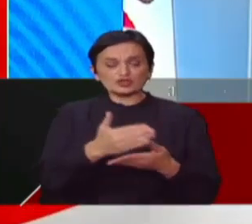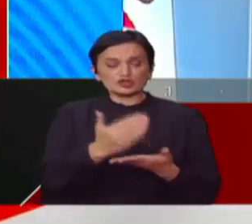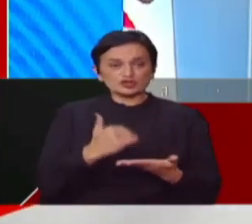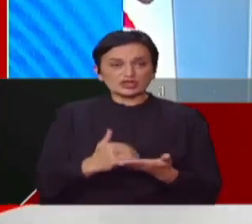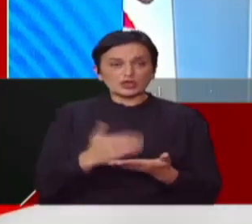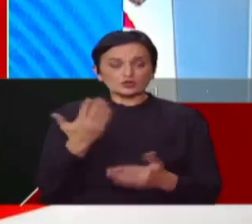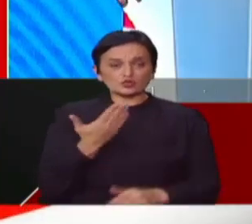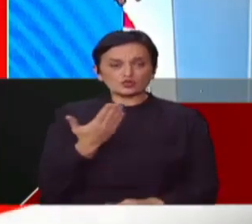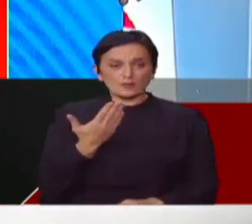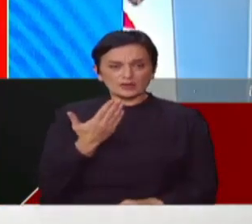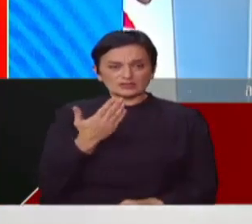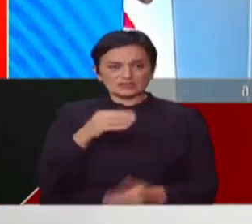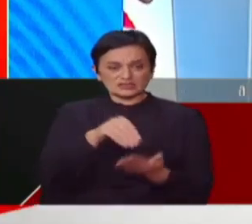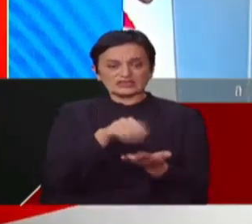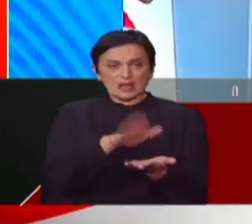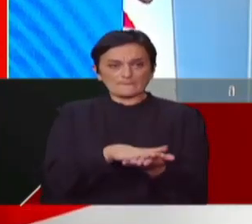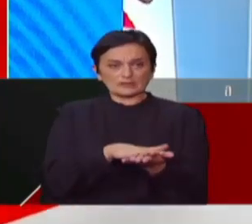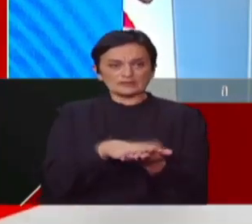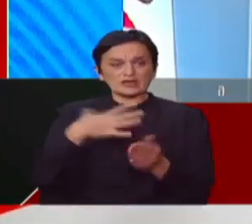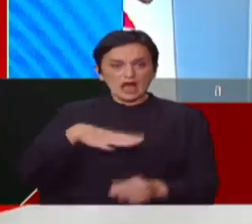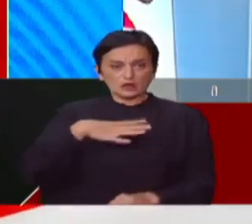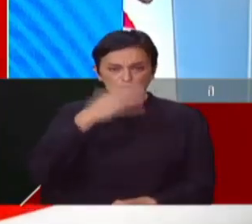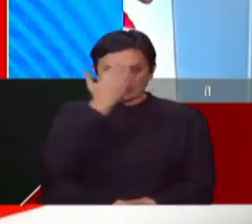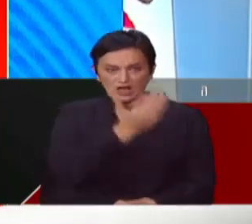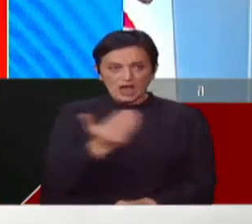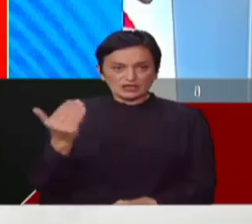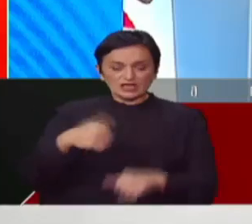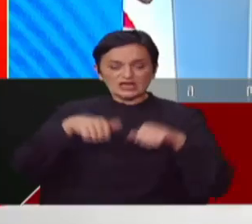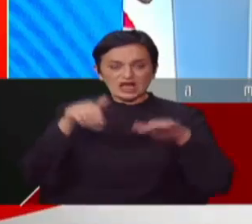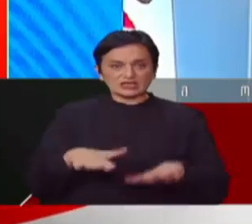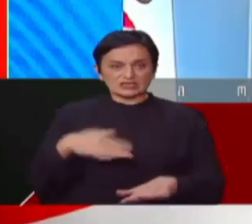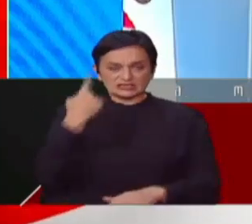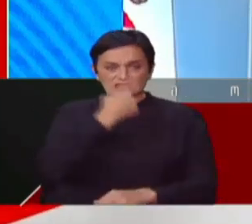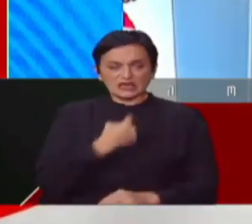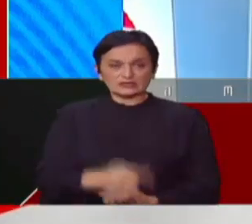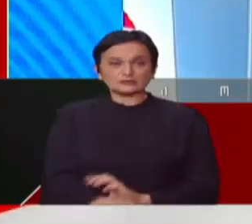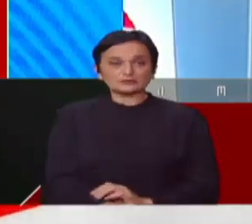რომელიც დაფიქსირდება ქართველი ხალხის გადაწყვეტილების სახით.